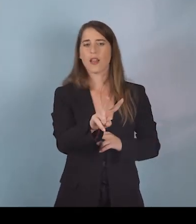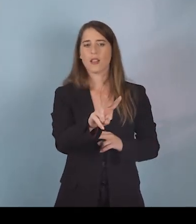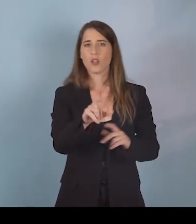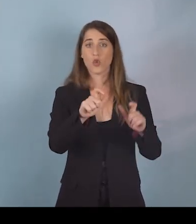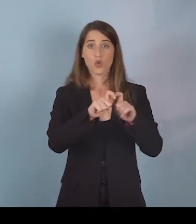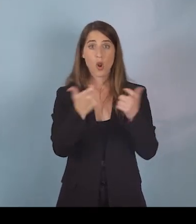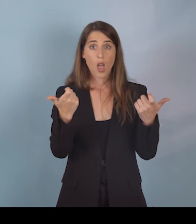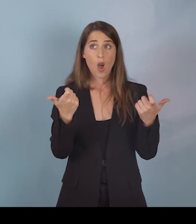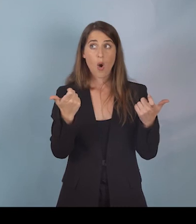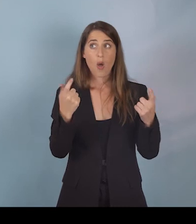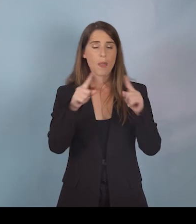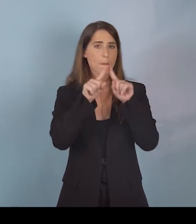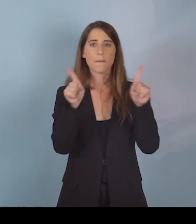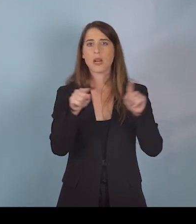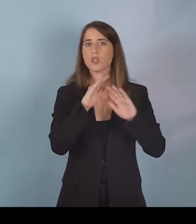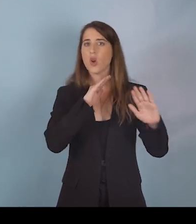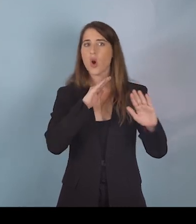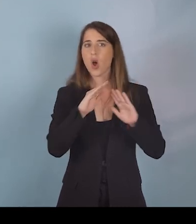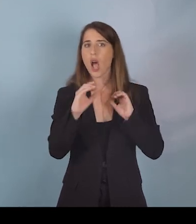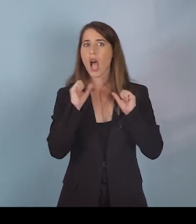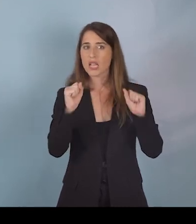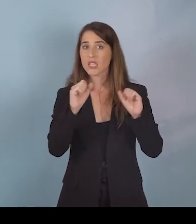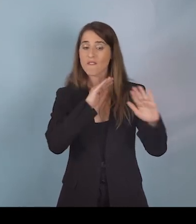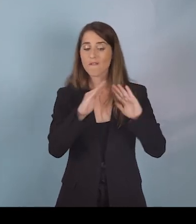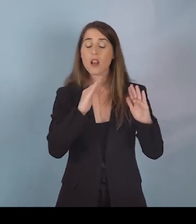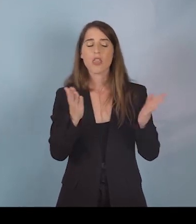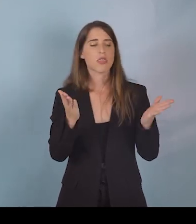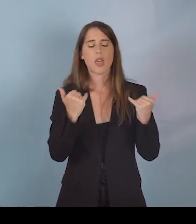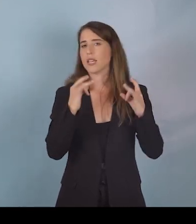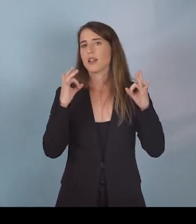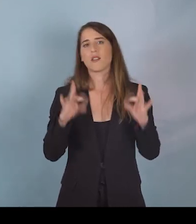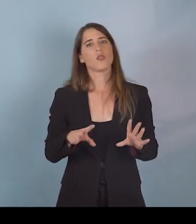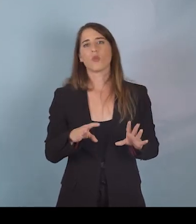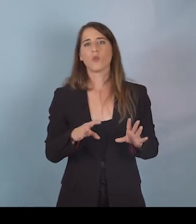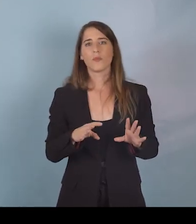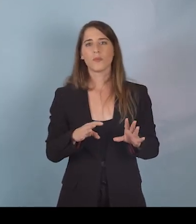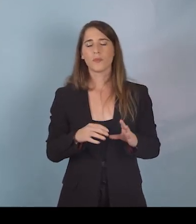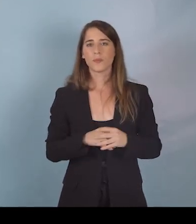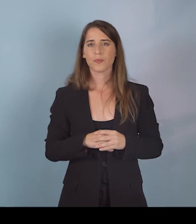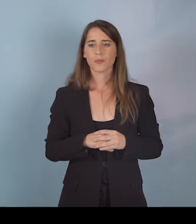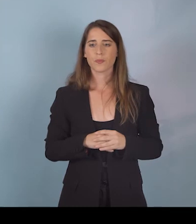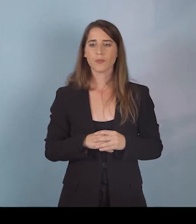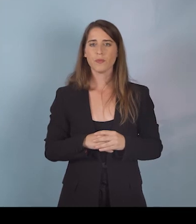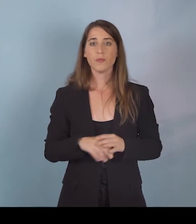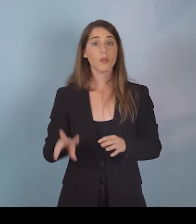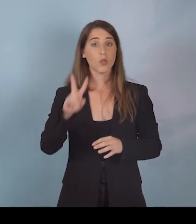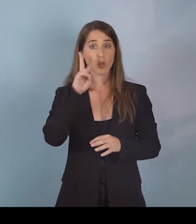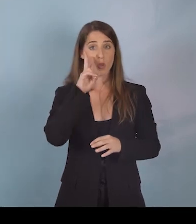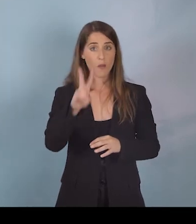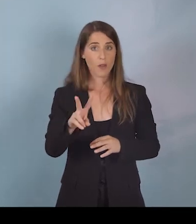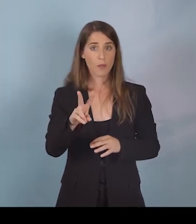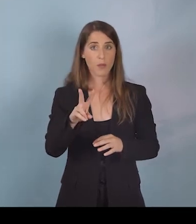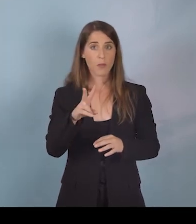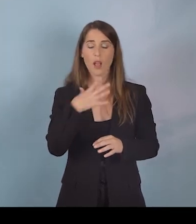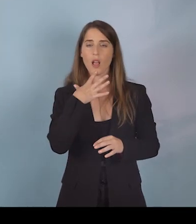ότι στο σχολείο δεν είναι ένα ασφαλές πλαίσιο για τους ΛΟΑΤΚΙ μαθητές, σε